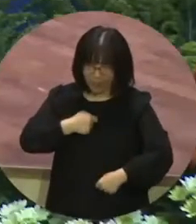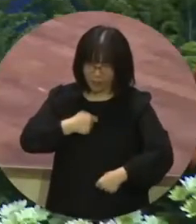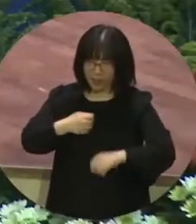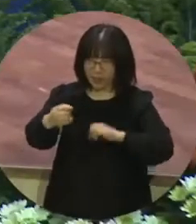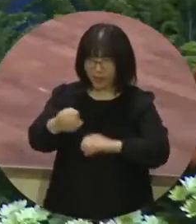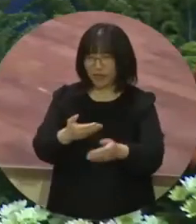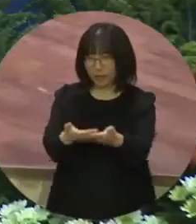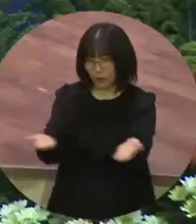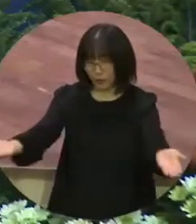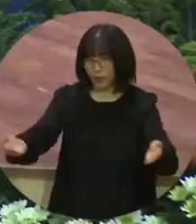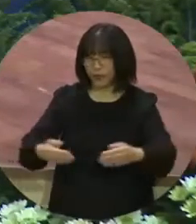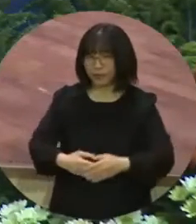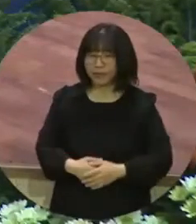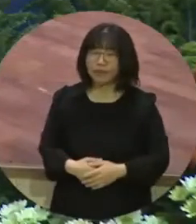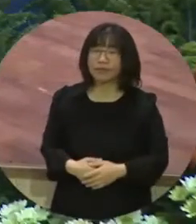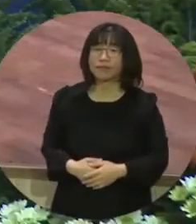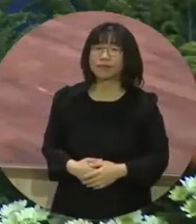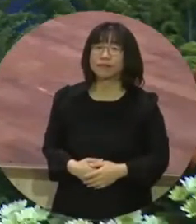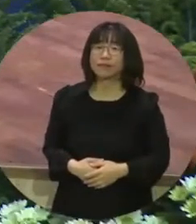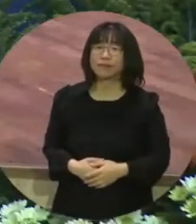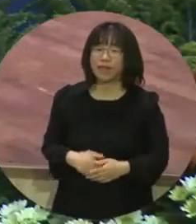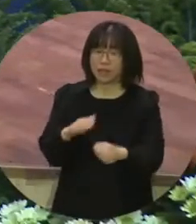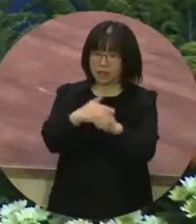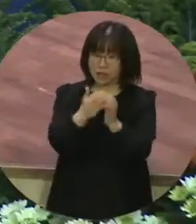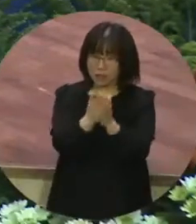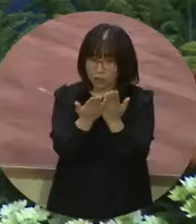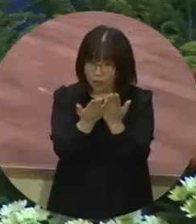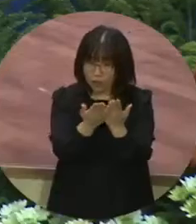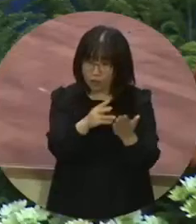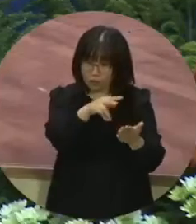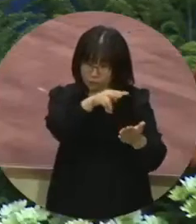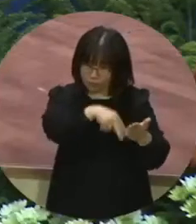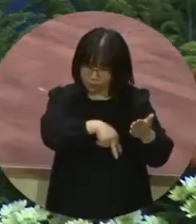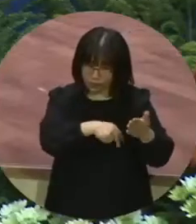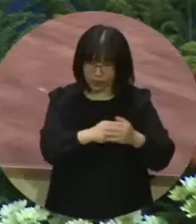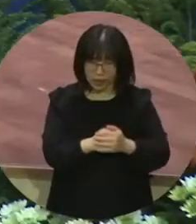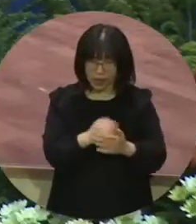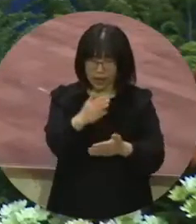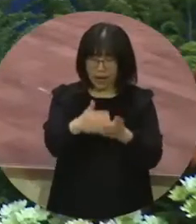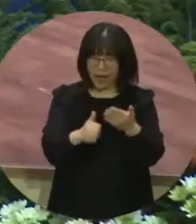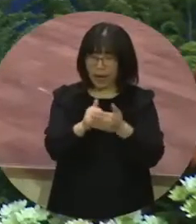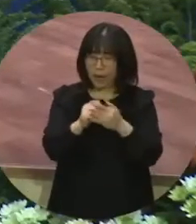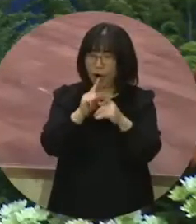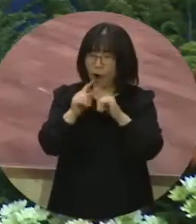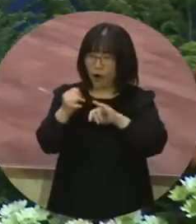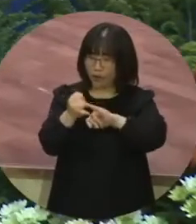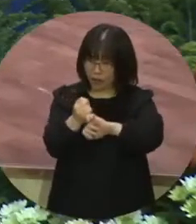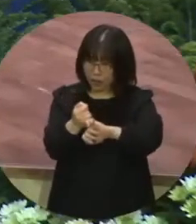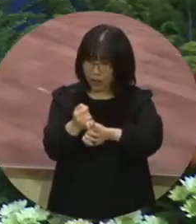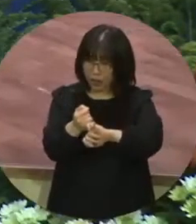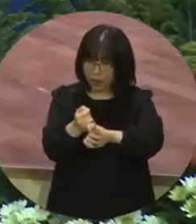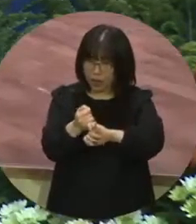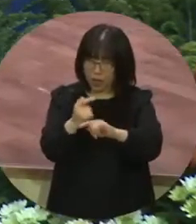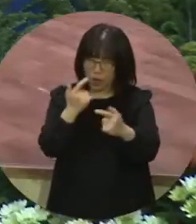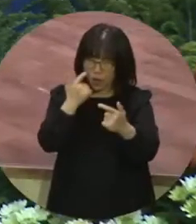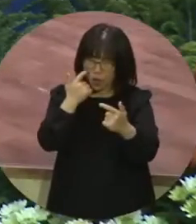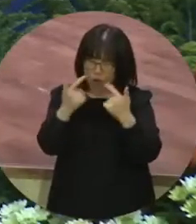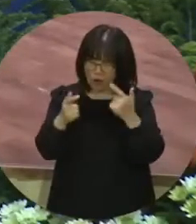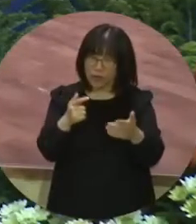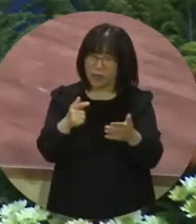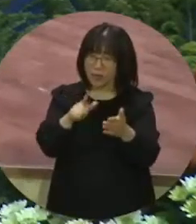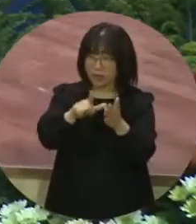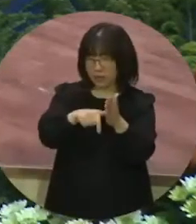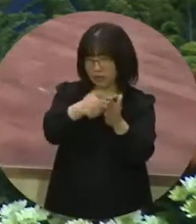있어야 돼요. 자, 성경에 보면요, 하나님의 언약 성취에 대한 확실성과 하나님의 응답 시간표에